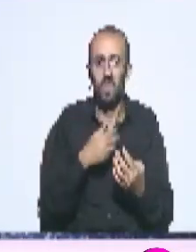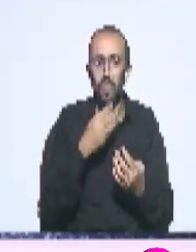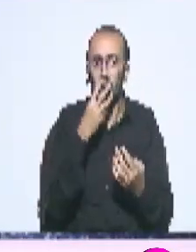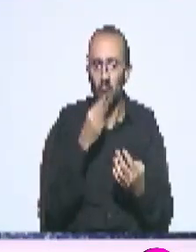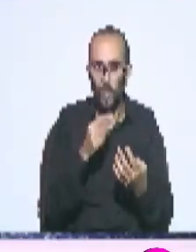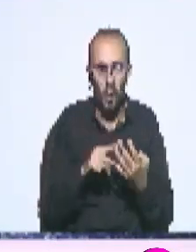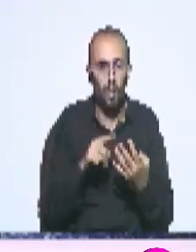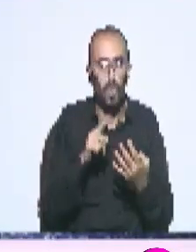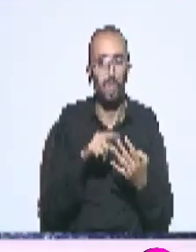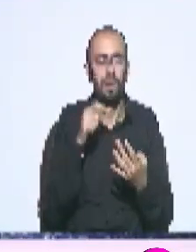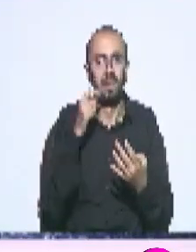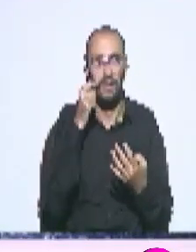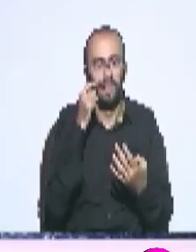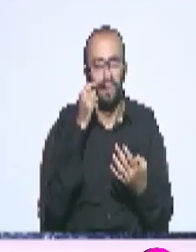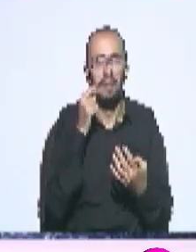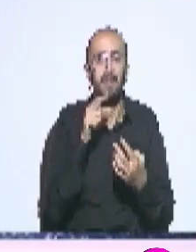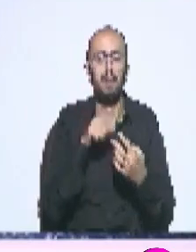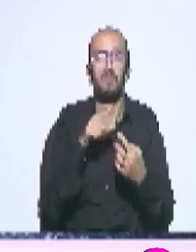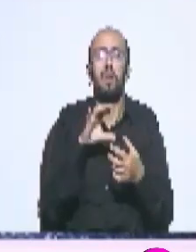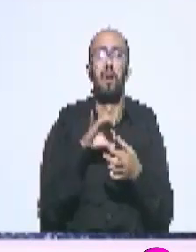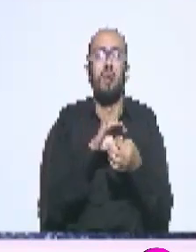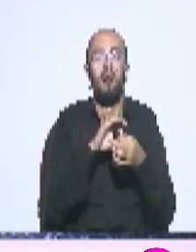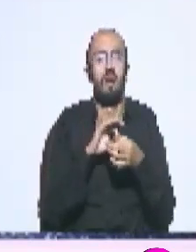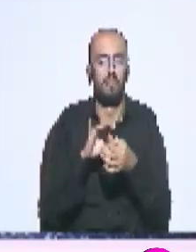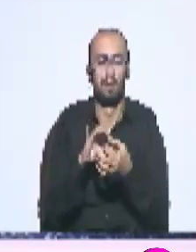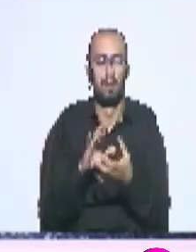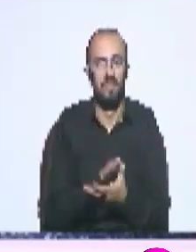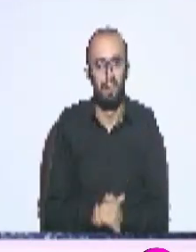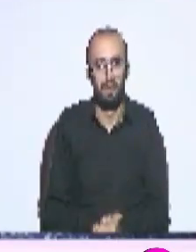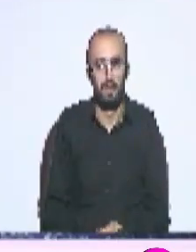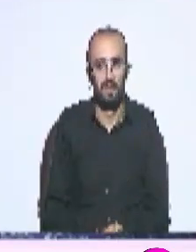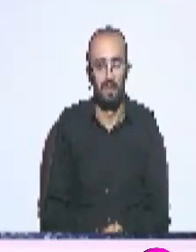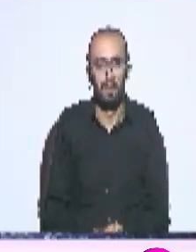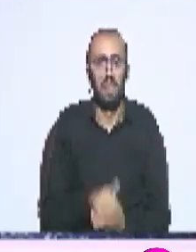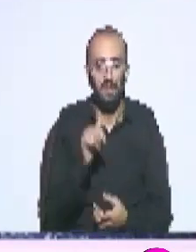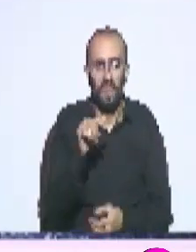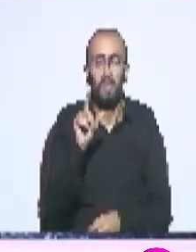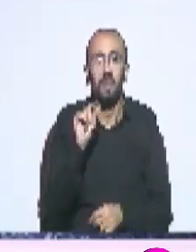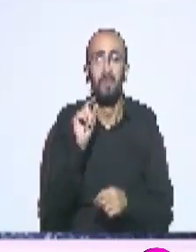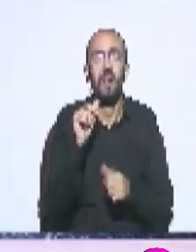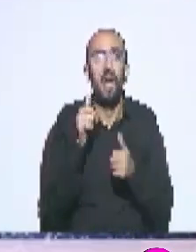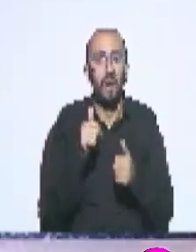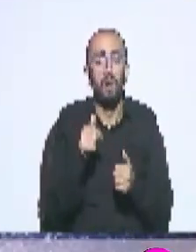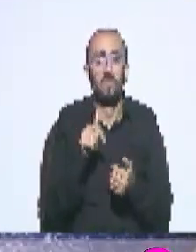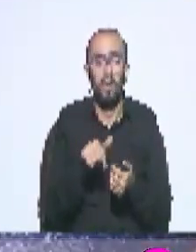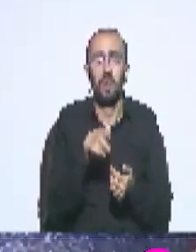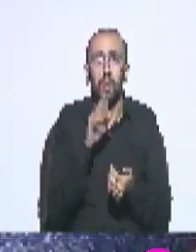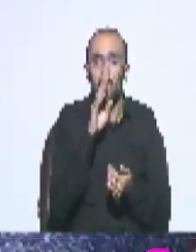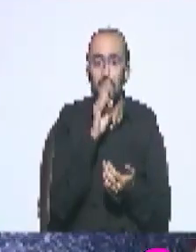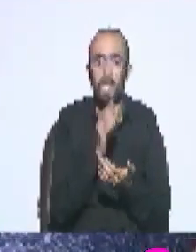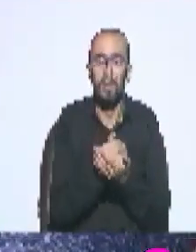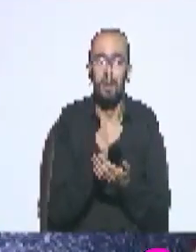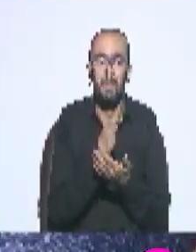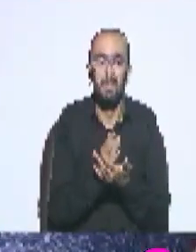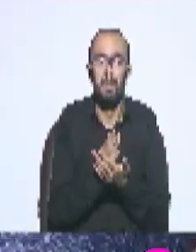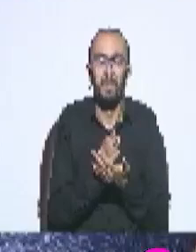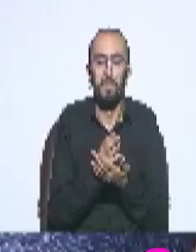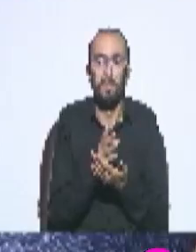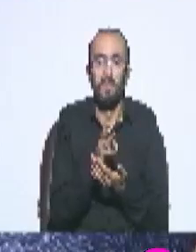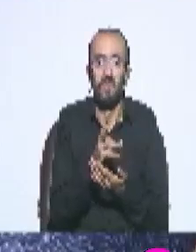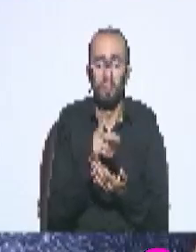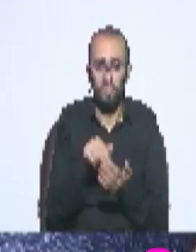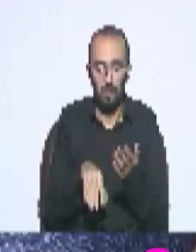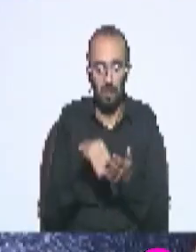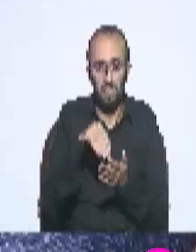محتاج ابقى كذا في خلال 24 و في ميزه حلوه ان الوقت متقسم فاحنا بنقول 24 بس انا مش لازم ابدا على فكره من